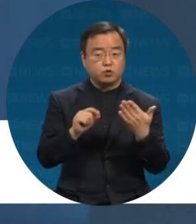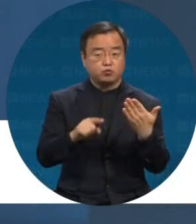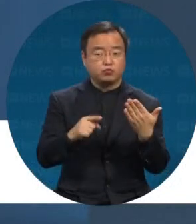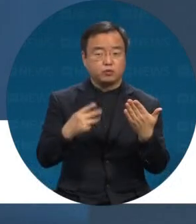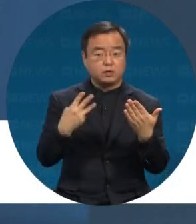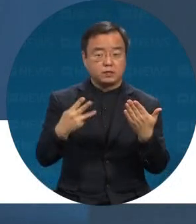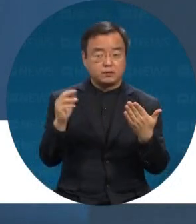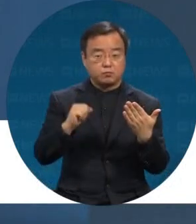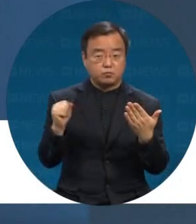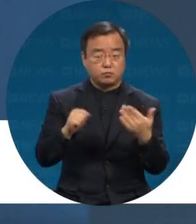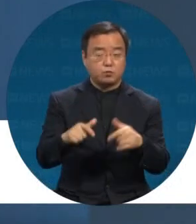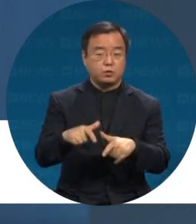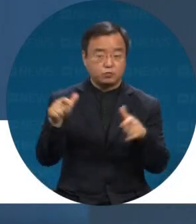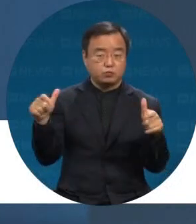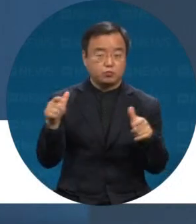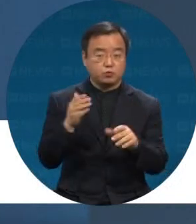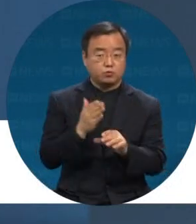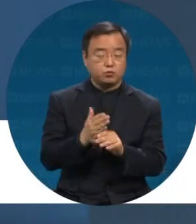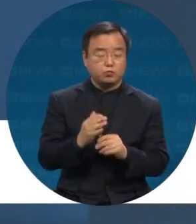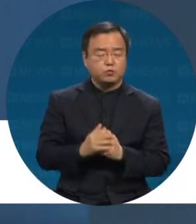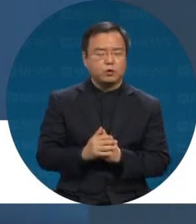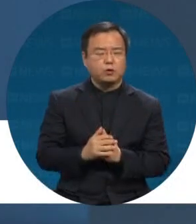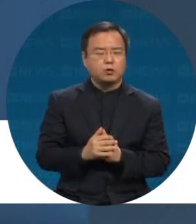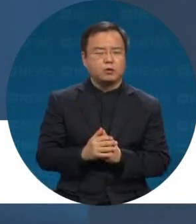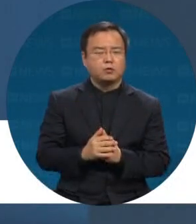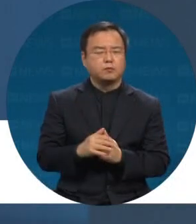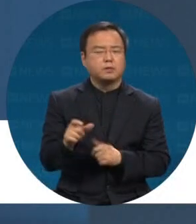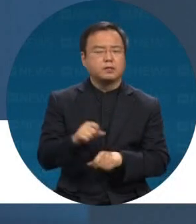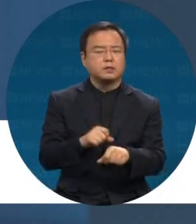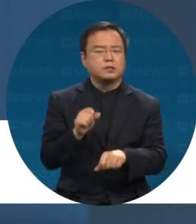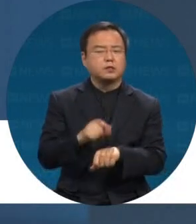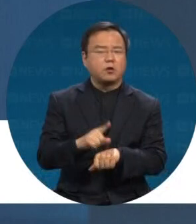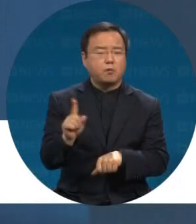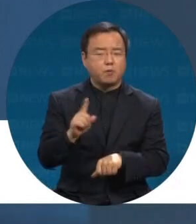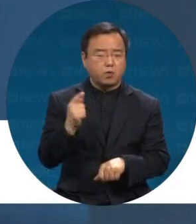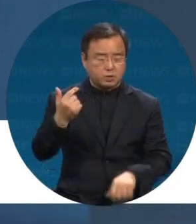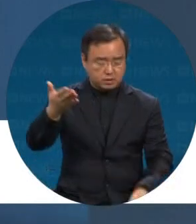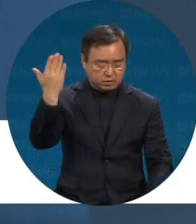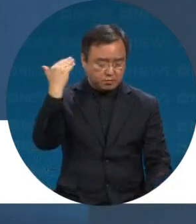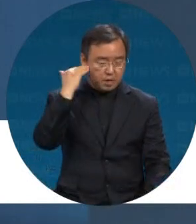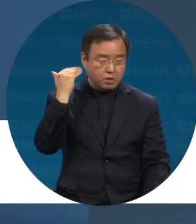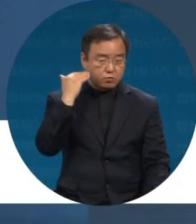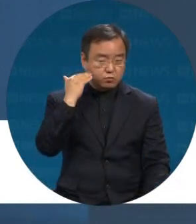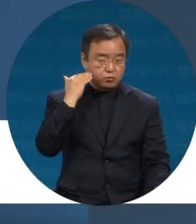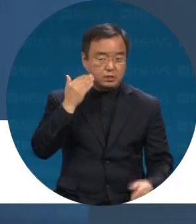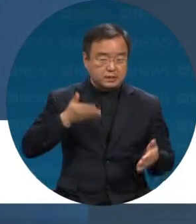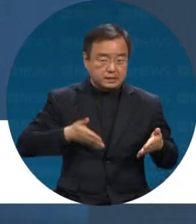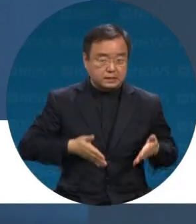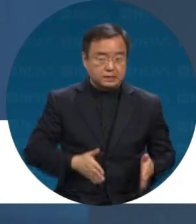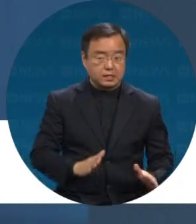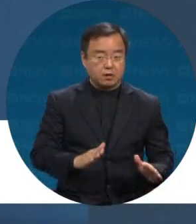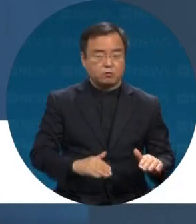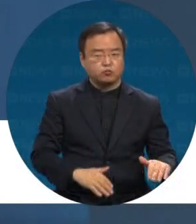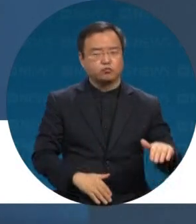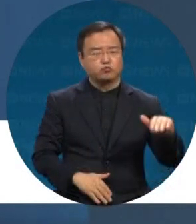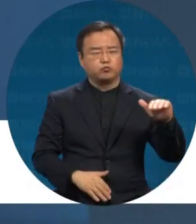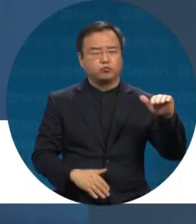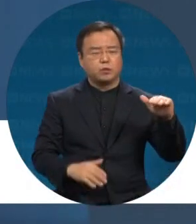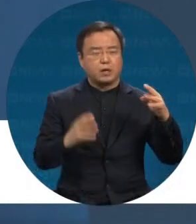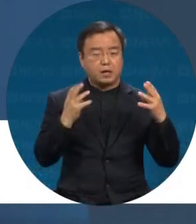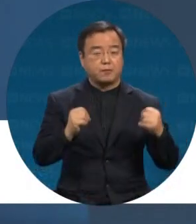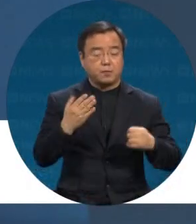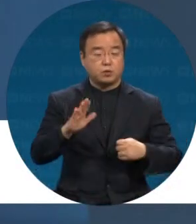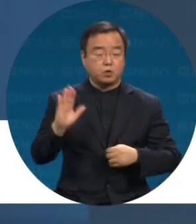학생들이 증가했습니다 근데 이제 그 특징을 본다면 과거에는 한국의 태어난 아이들이 많았는데 요즘은 이제